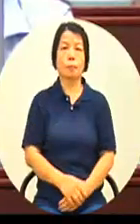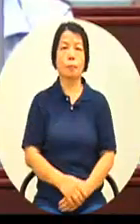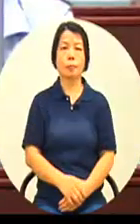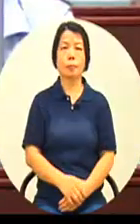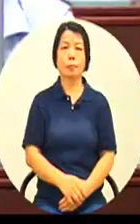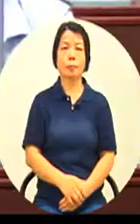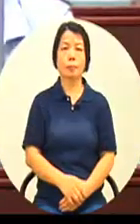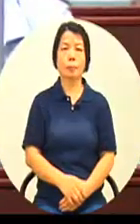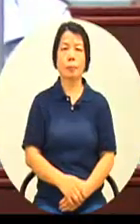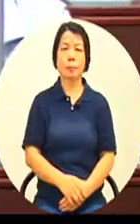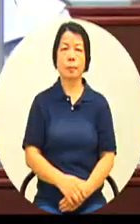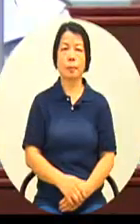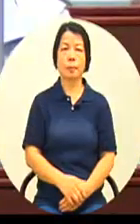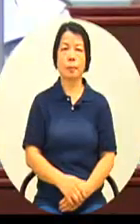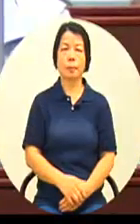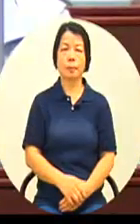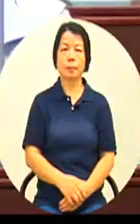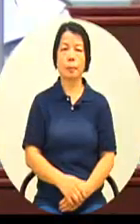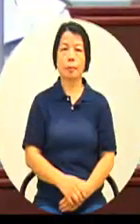再来报告一下。